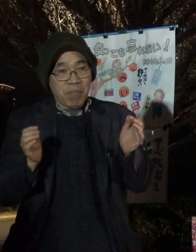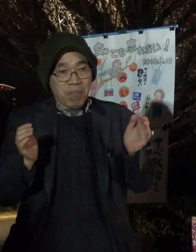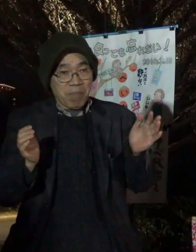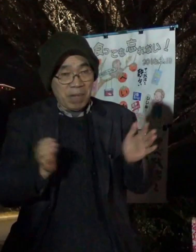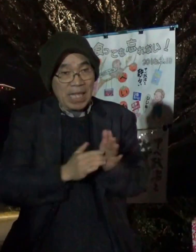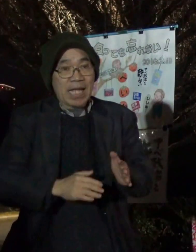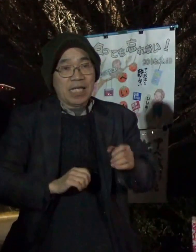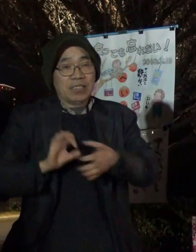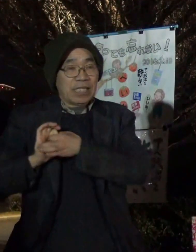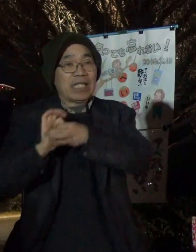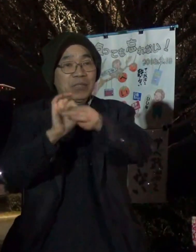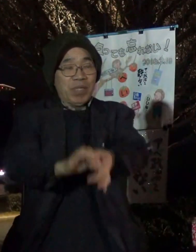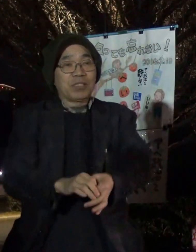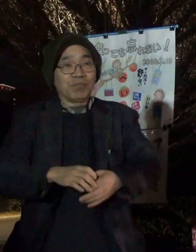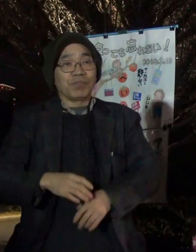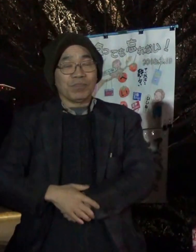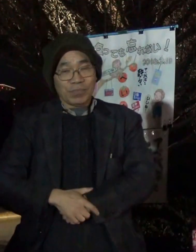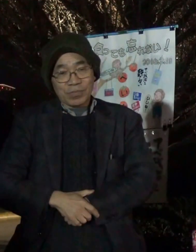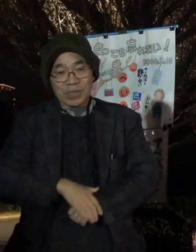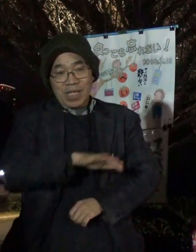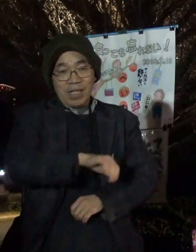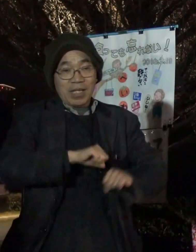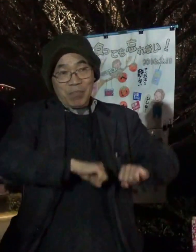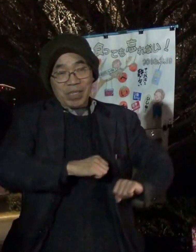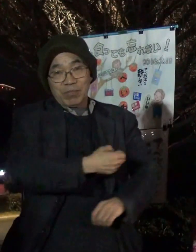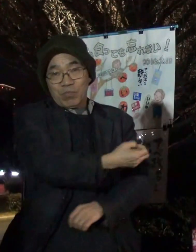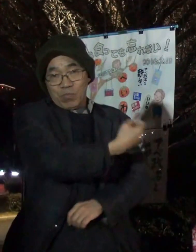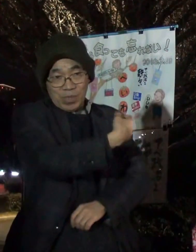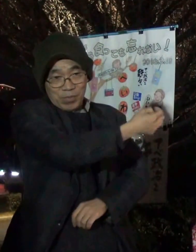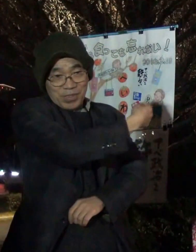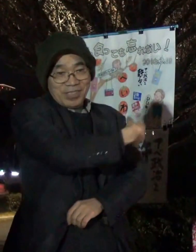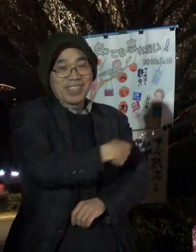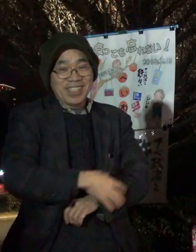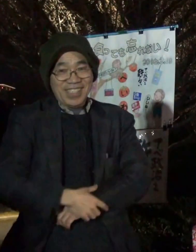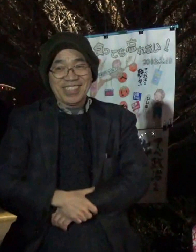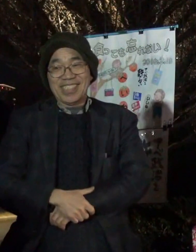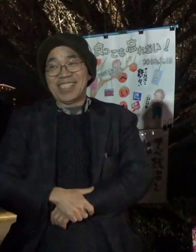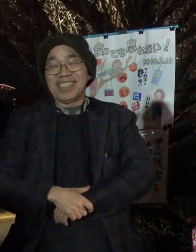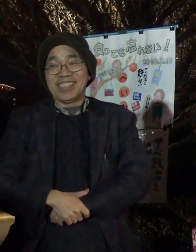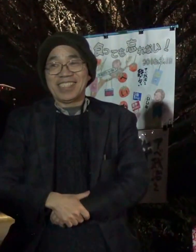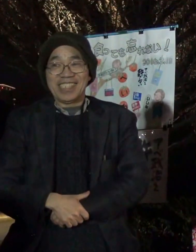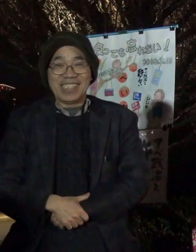続けていきます。はい、はい、頑張ります。頑張ってます。